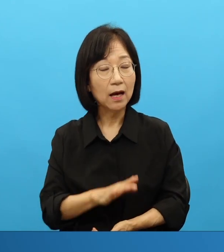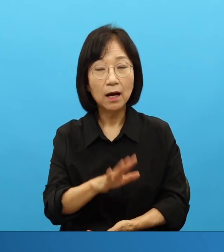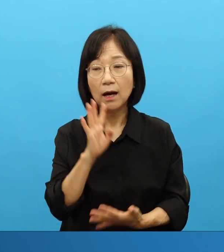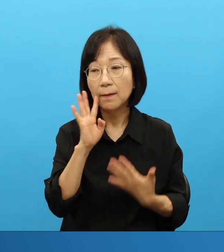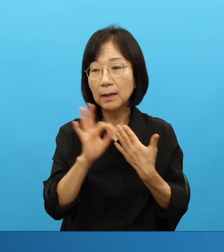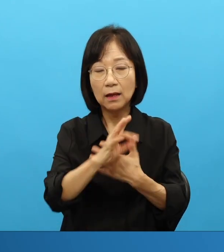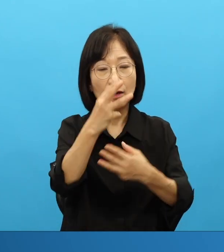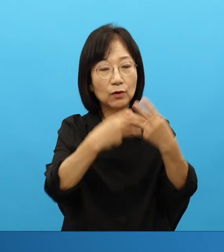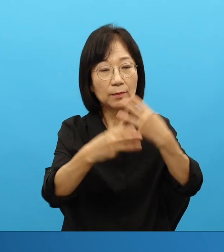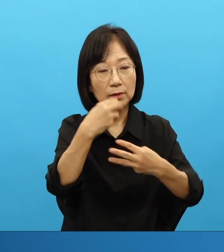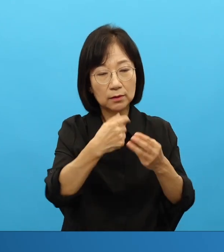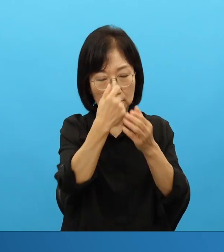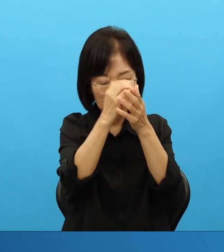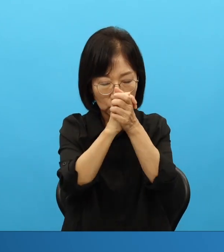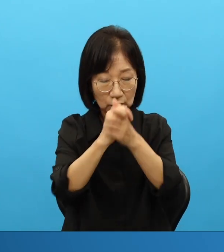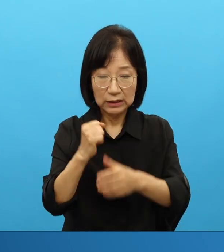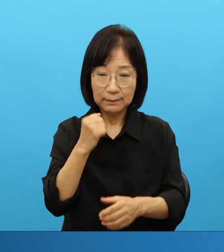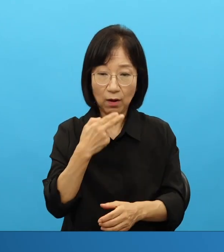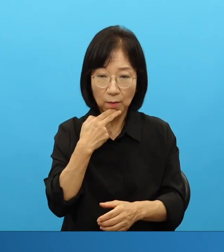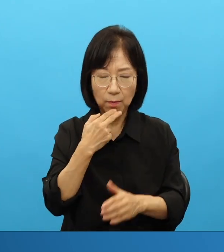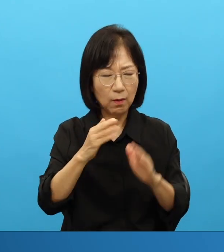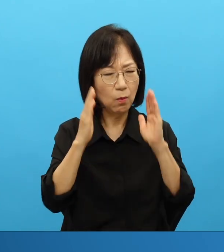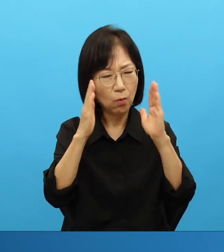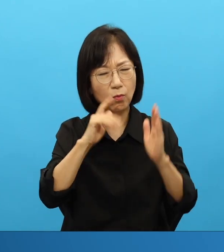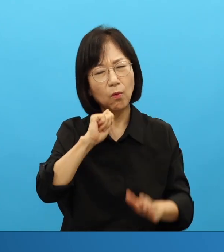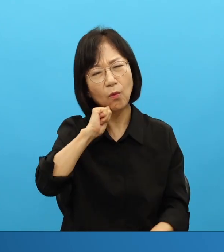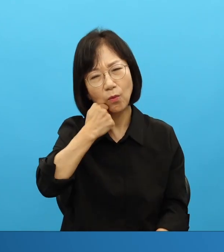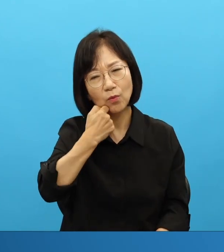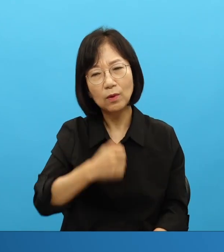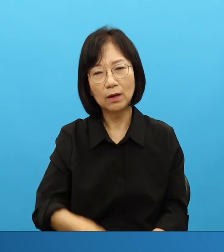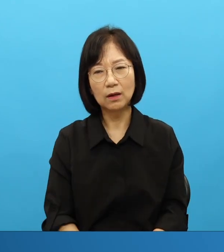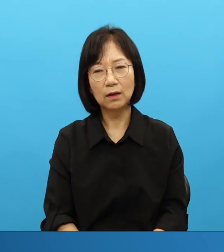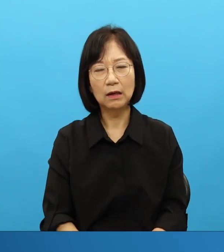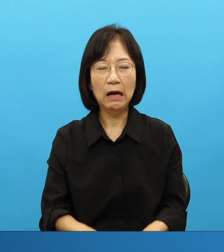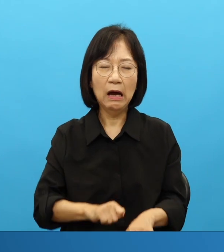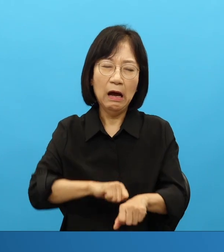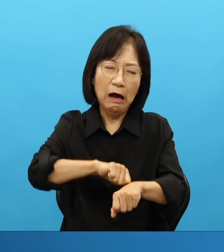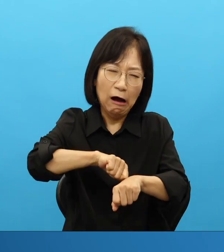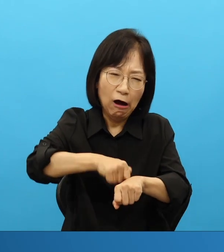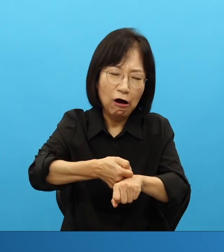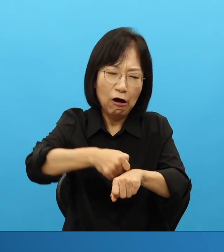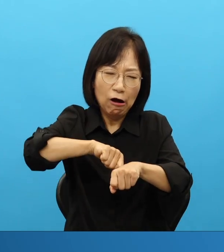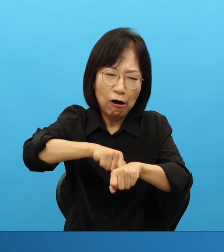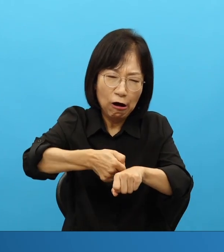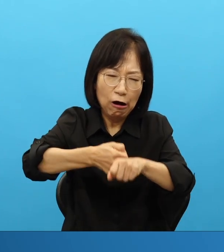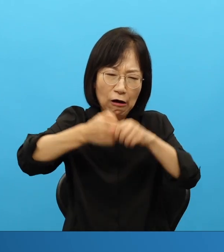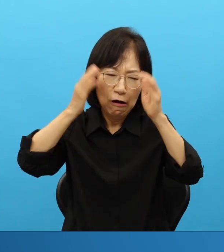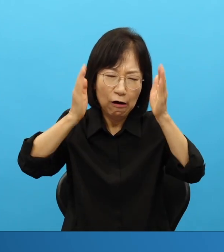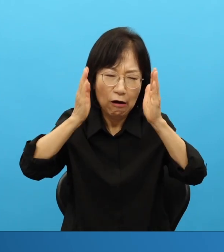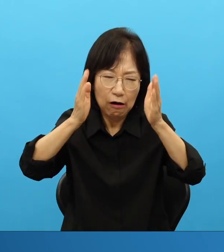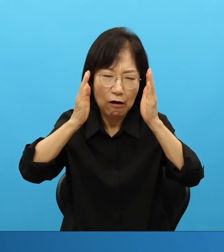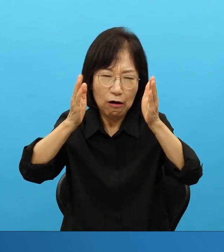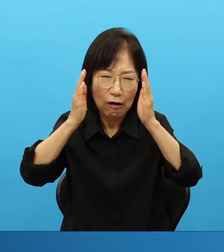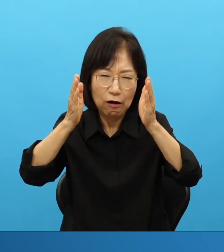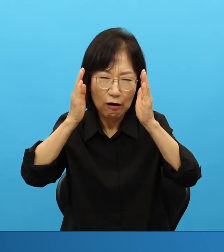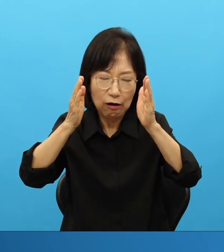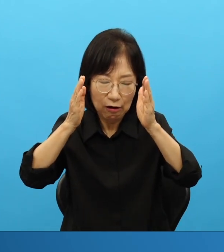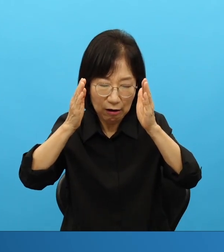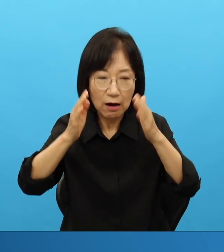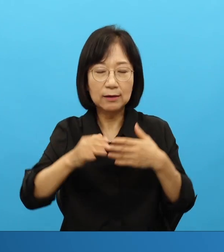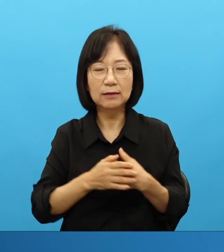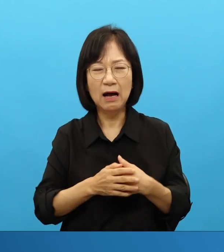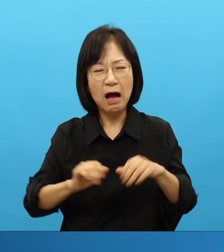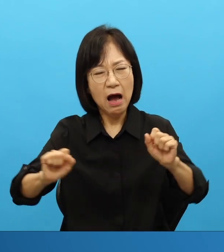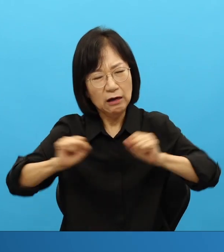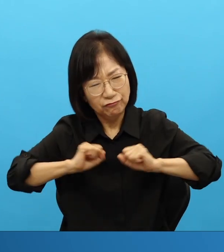don't have strength, you cannot carry out your academics. It'll be difficult 그리고 for you. 억지로 공부하면 세상 말로 노력한 만큼 돼요. And if